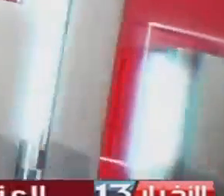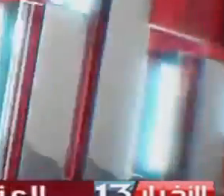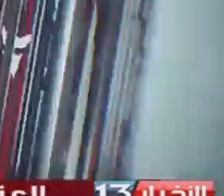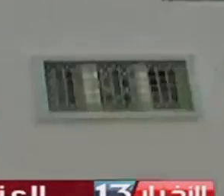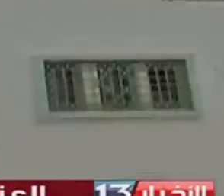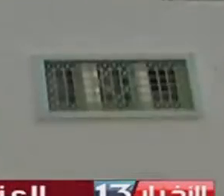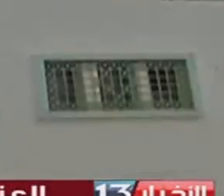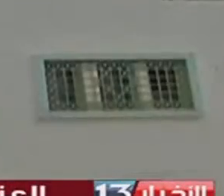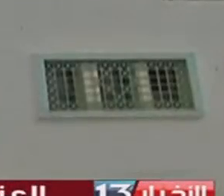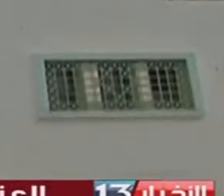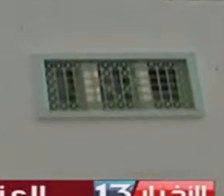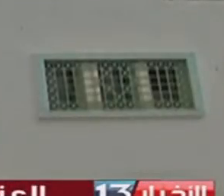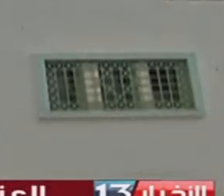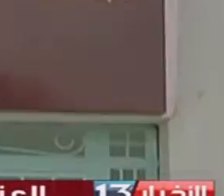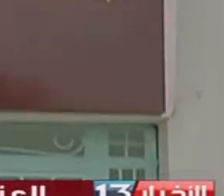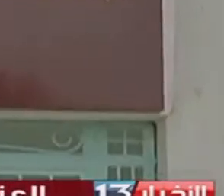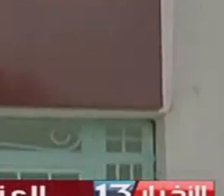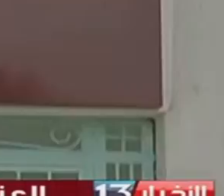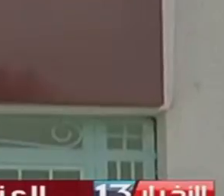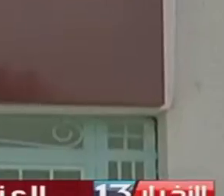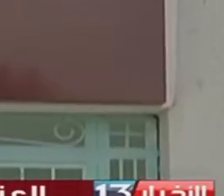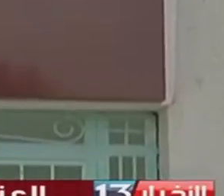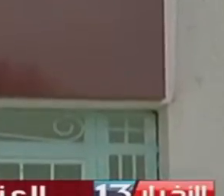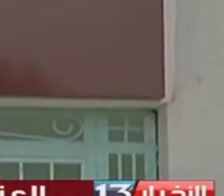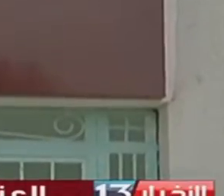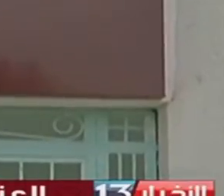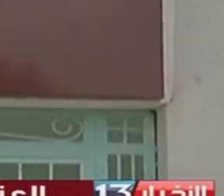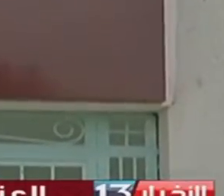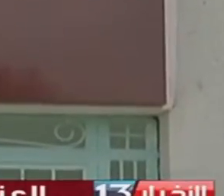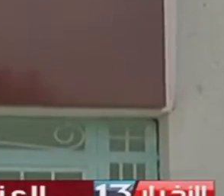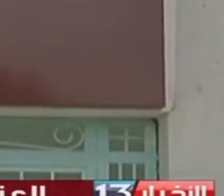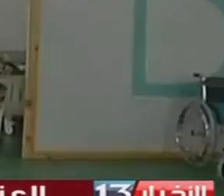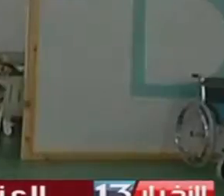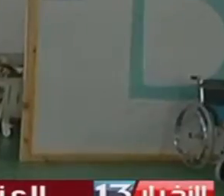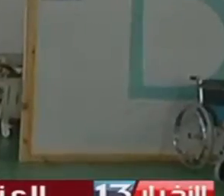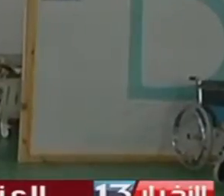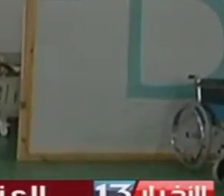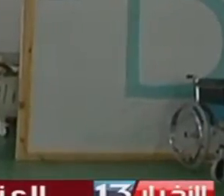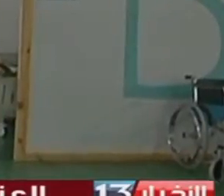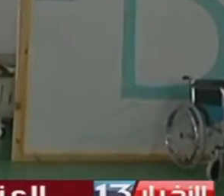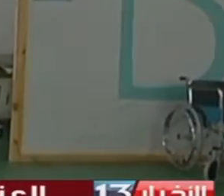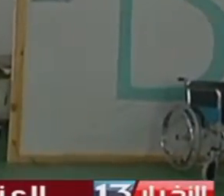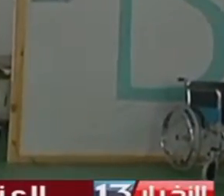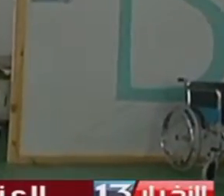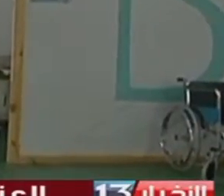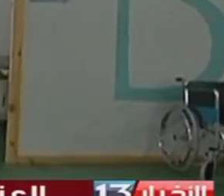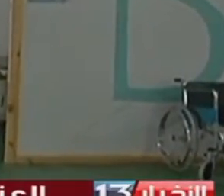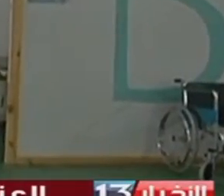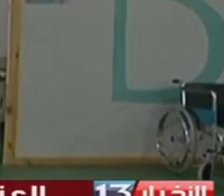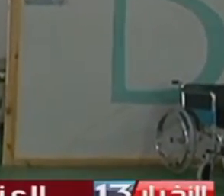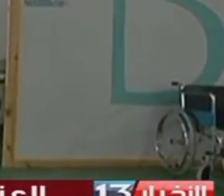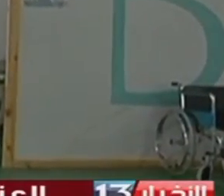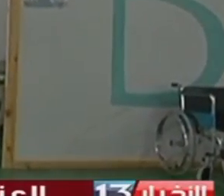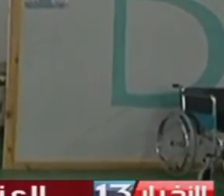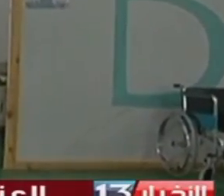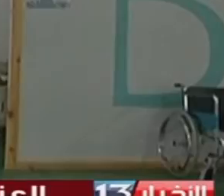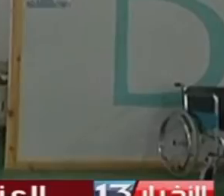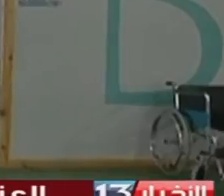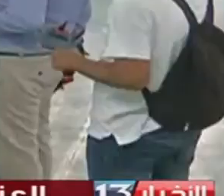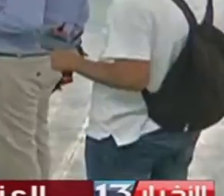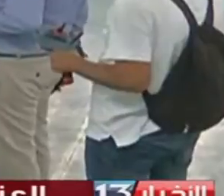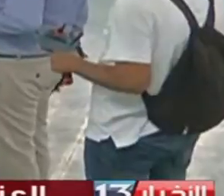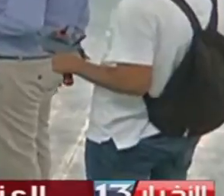لجنة صحية تدرس تطور الوضع الوبائي الخطير في القيروان، وصيحة فزع بباجة بعد التوقعات بموجة رابعة